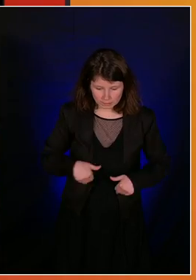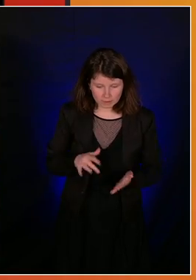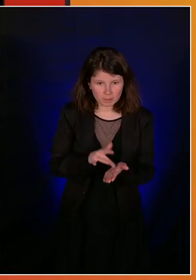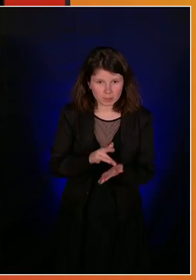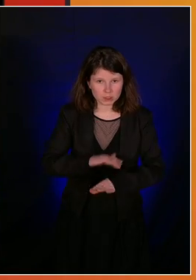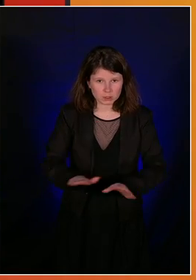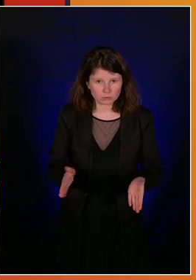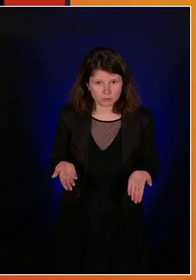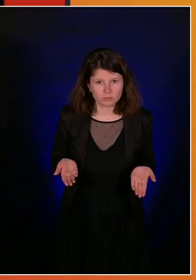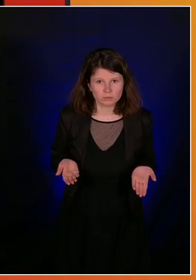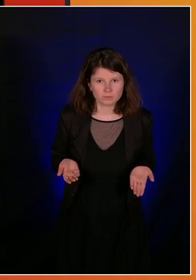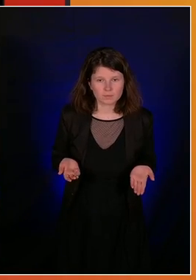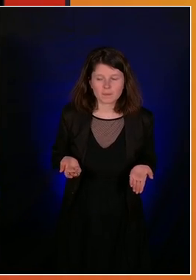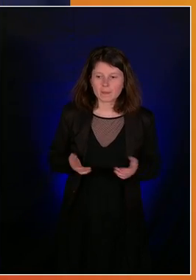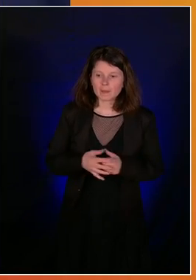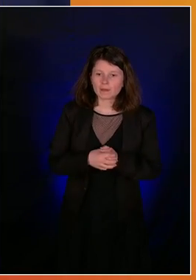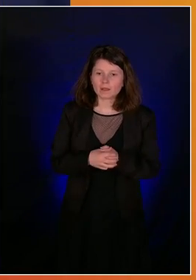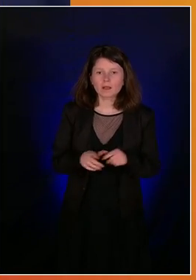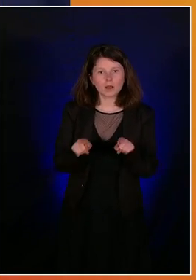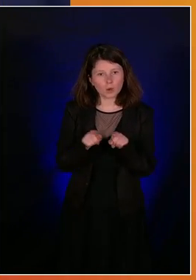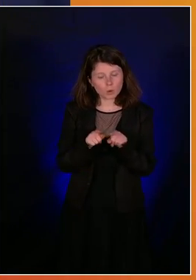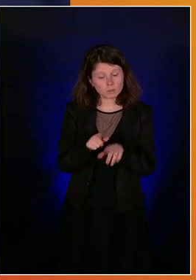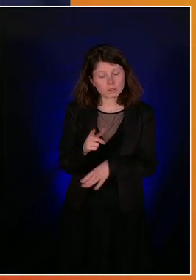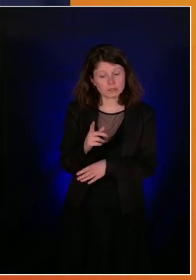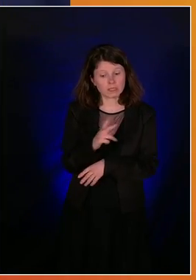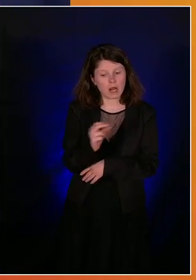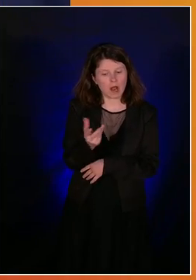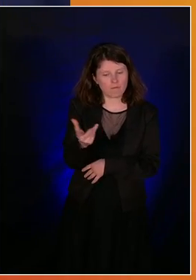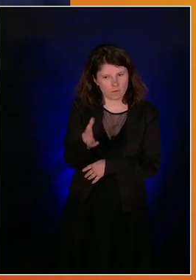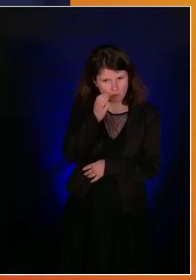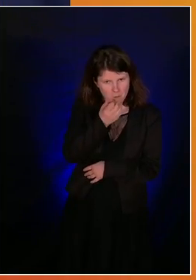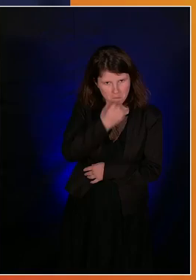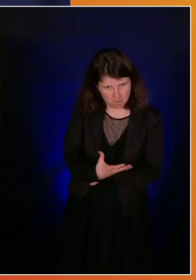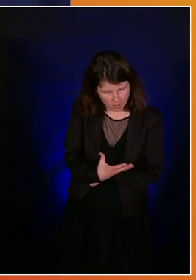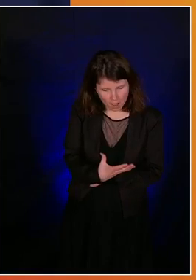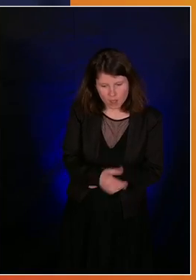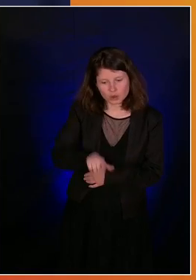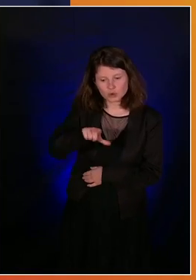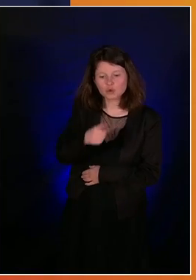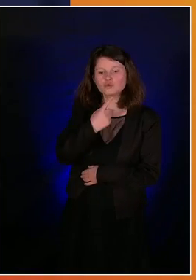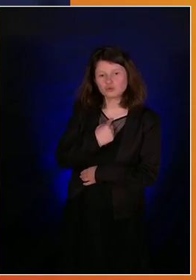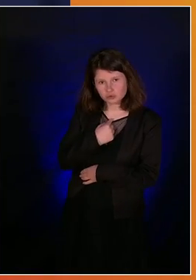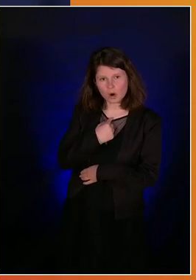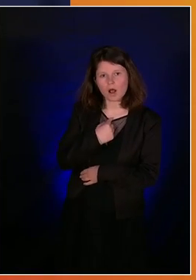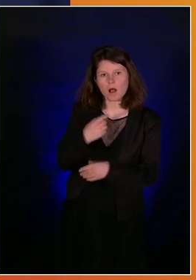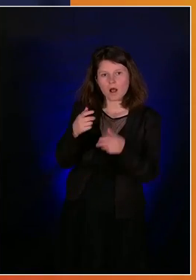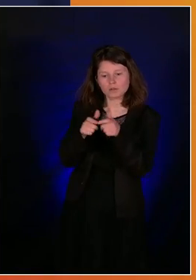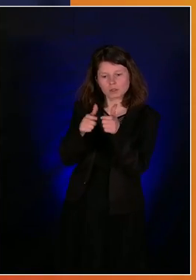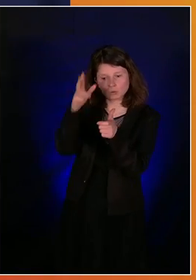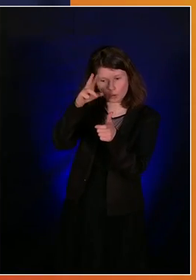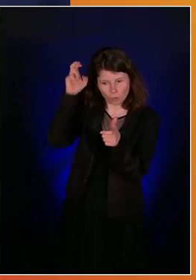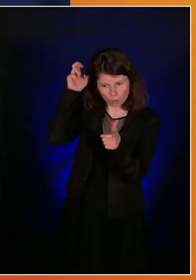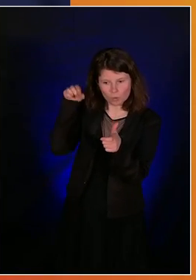qui est grave et alors écoutez bien c'est que la cour d'appel de versaill du 2 juin dans l'affaire des locaux de châurou porte en lui une